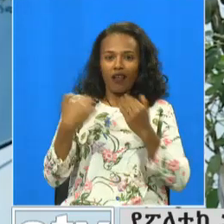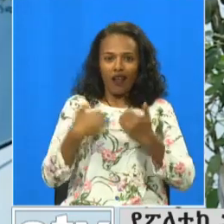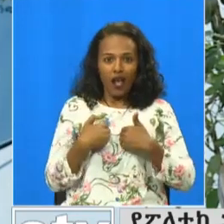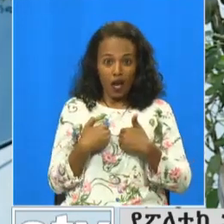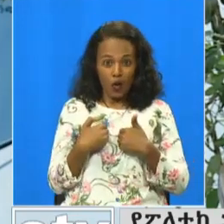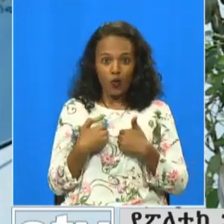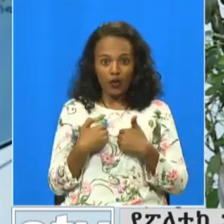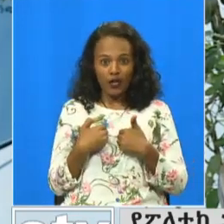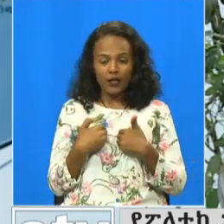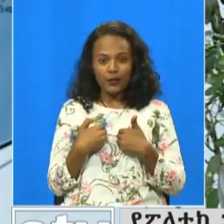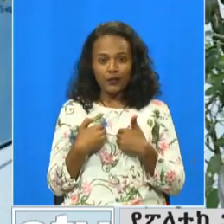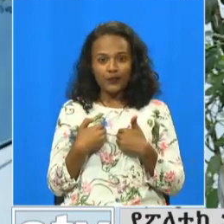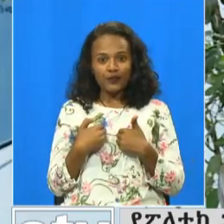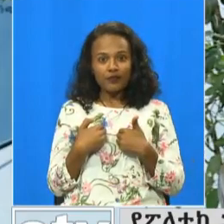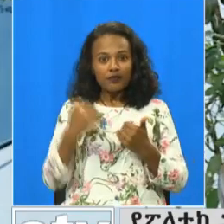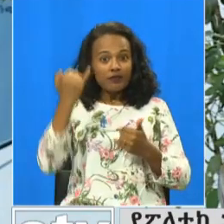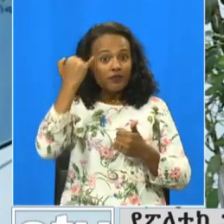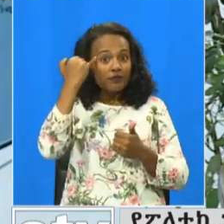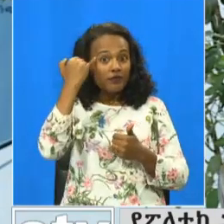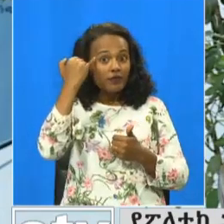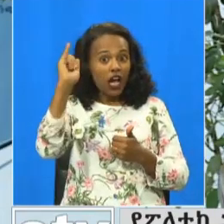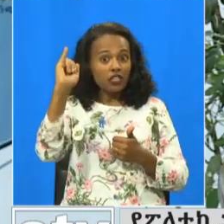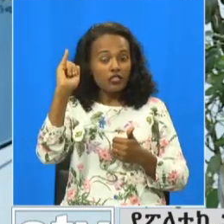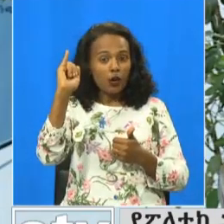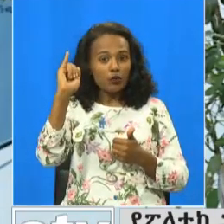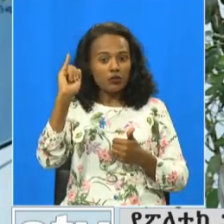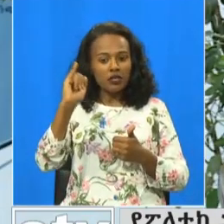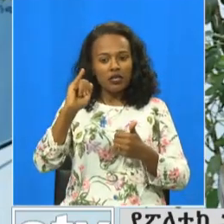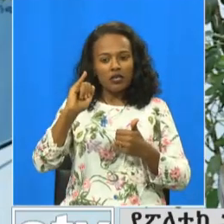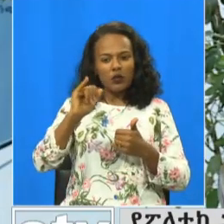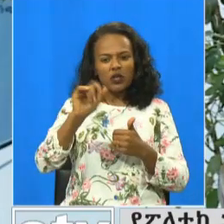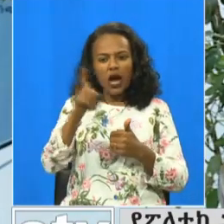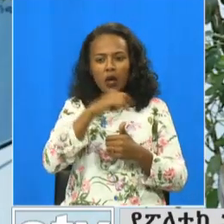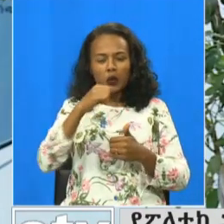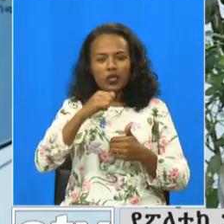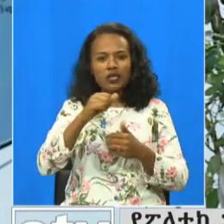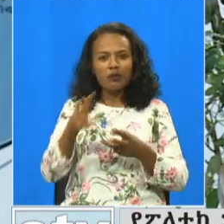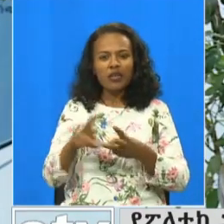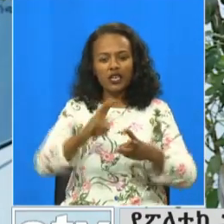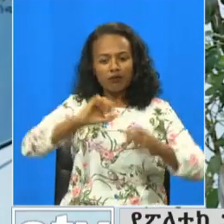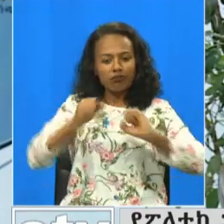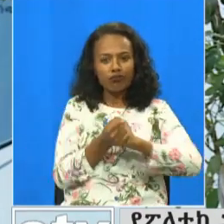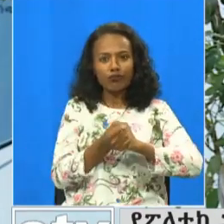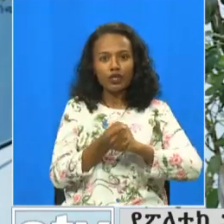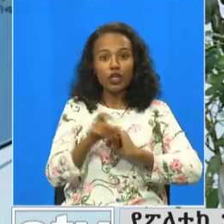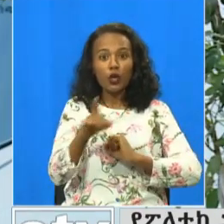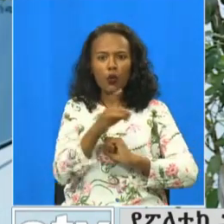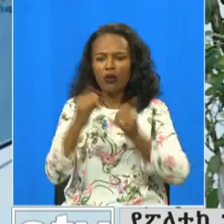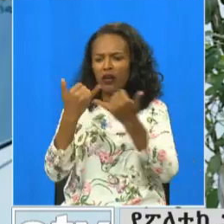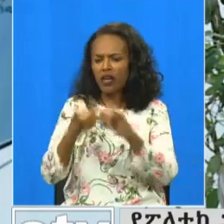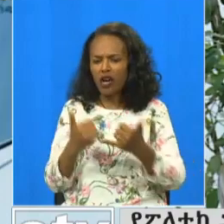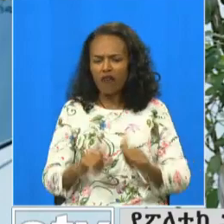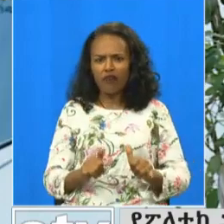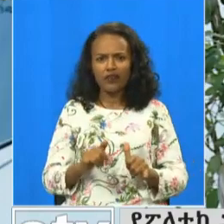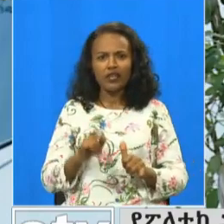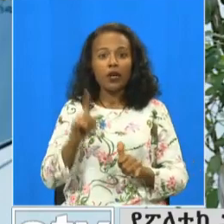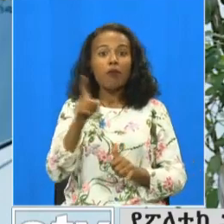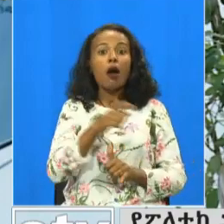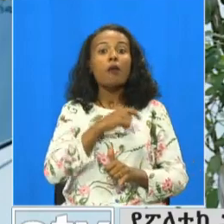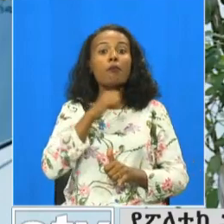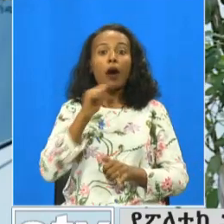መንግስትንም ሐሳቡን እንዲቀለብስ ወደ አልሆነ መንገድ እንዲወስድ እንዲከፋፈል በማያደርግ